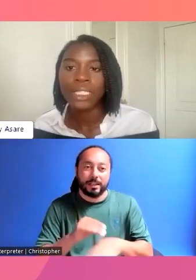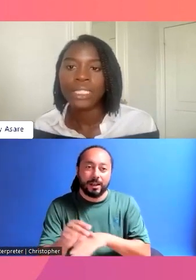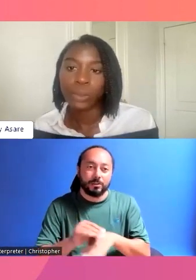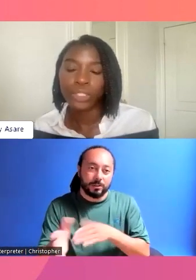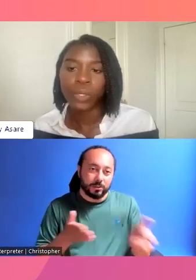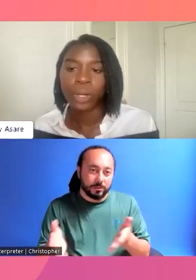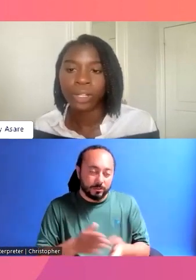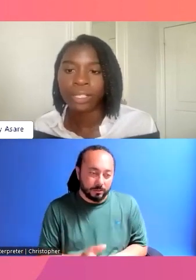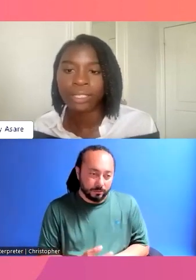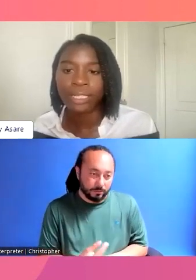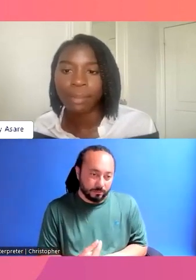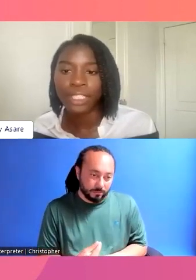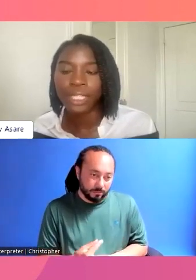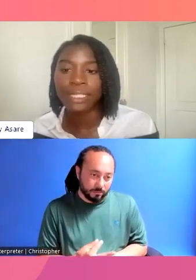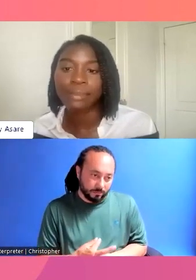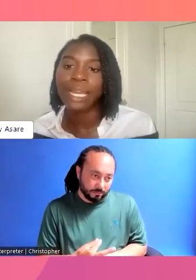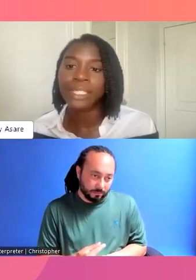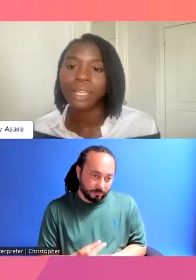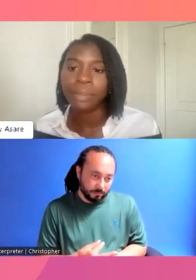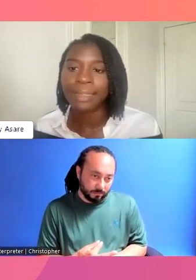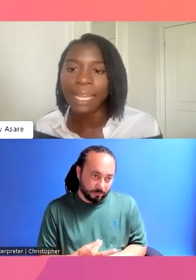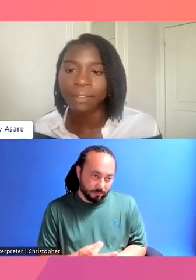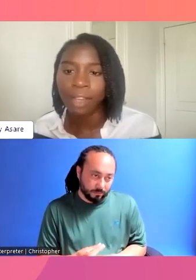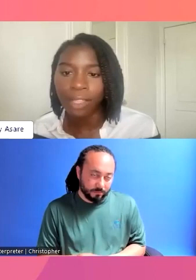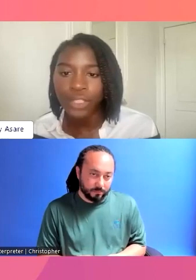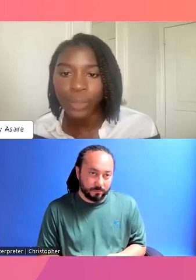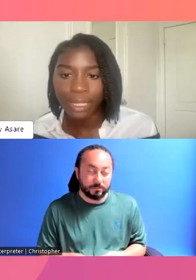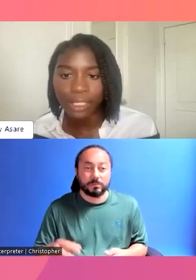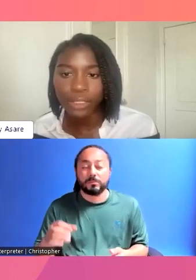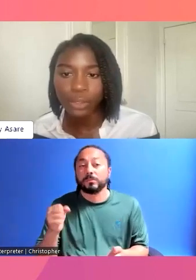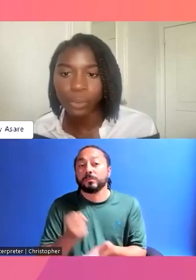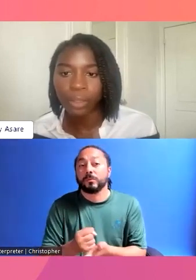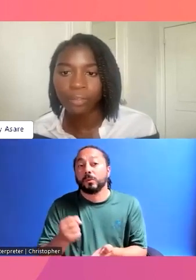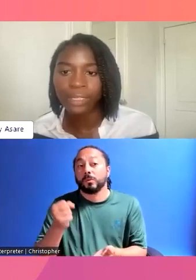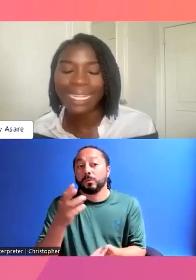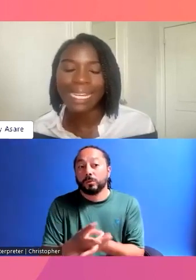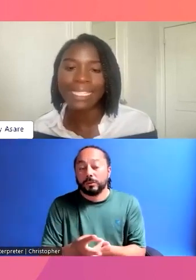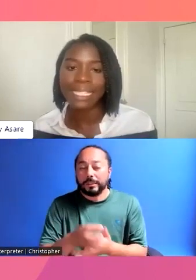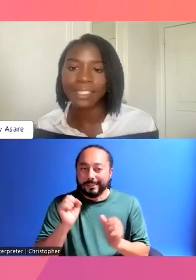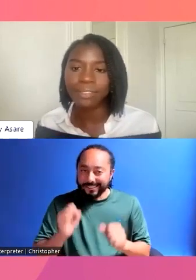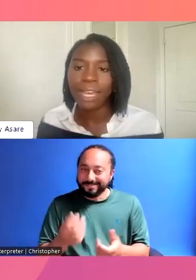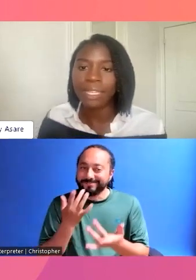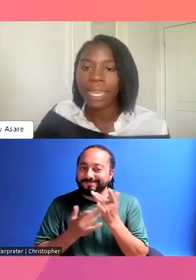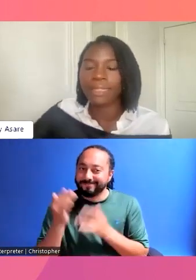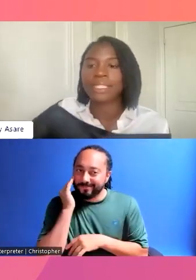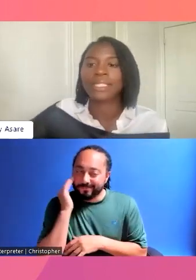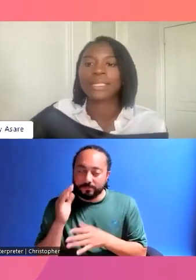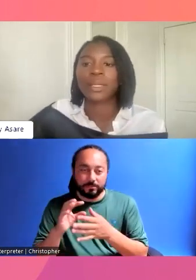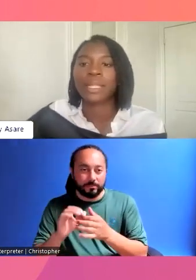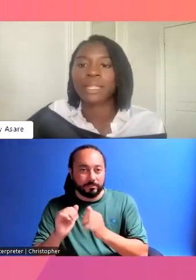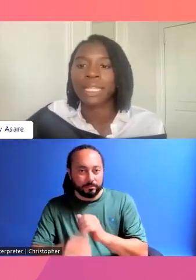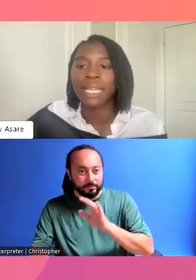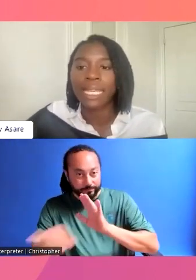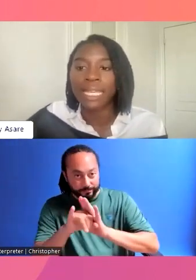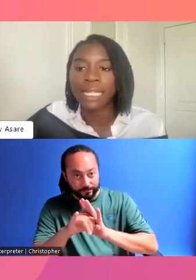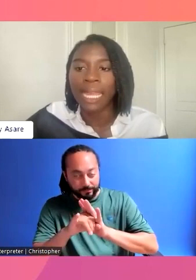de counseling, planification de la sécurité, l'aiguillage vers des organismes. Parfois, il y a un manque de connaissances dans le domaine